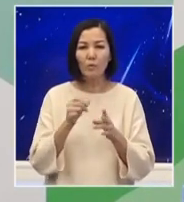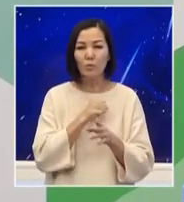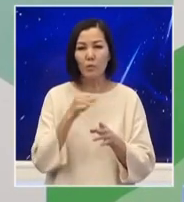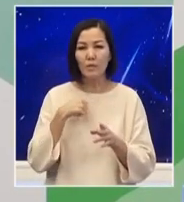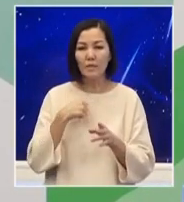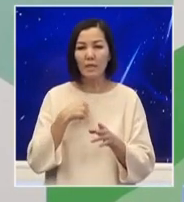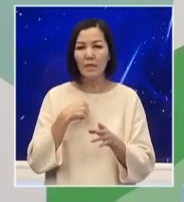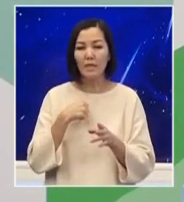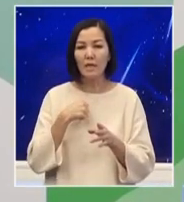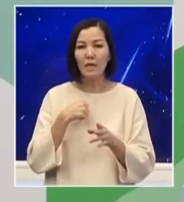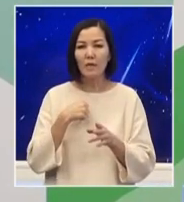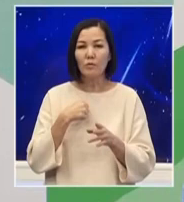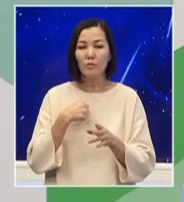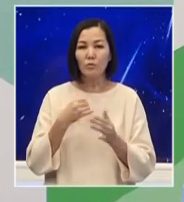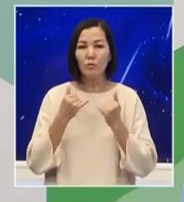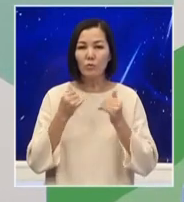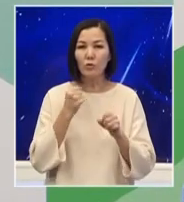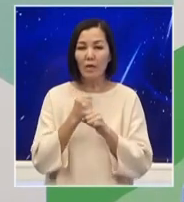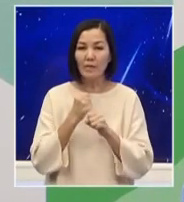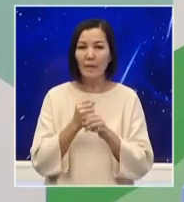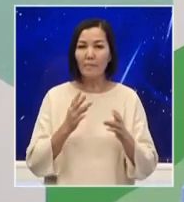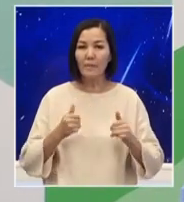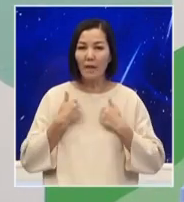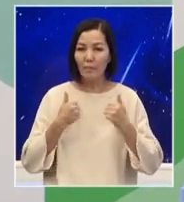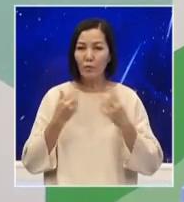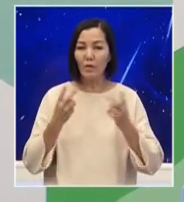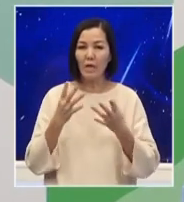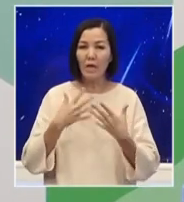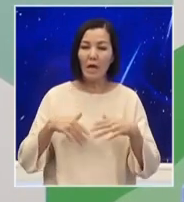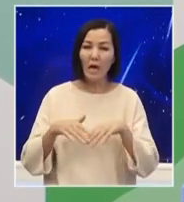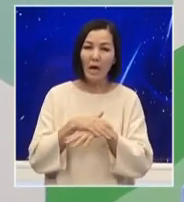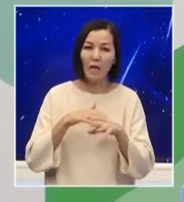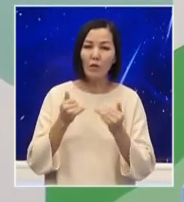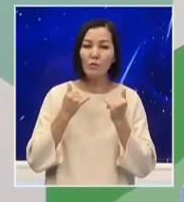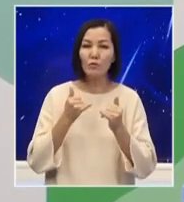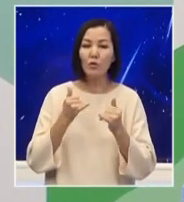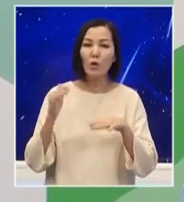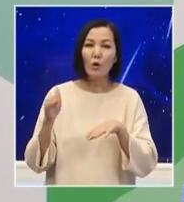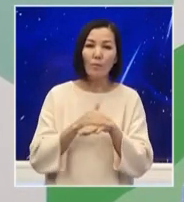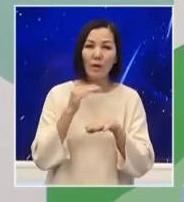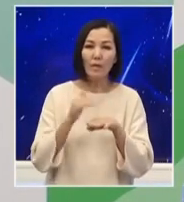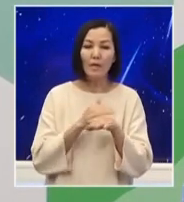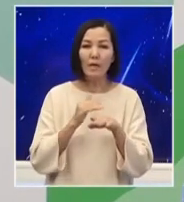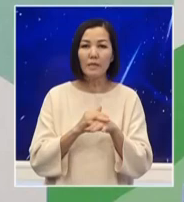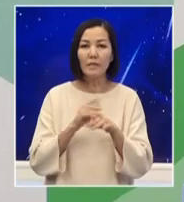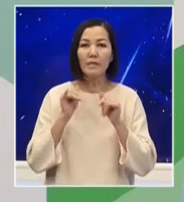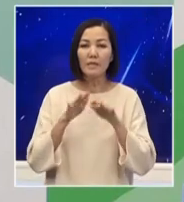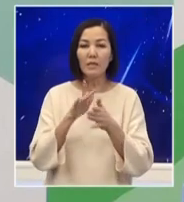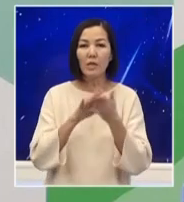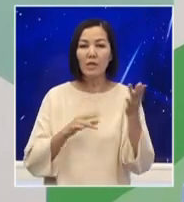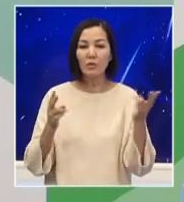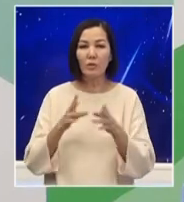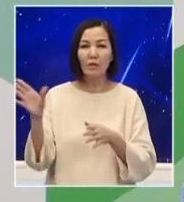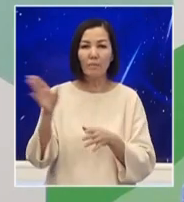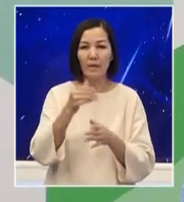өздеріңнің ар-ұяттарың үшін жасаңдар деймін. Ары қарайда халық үшін мұқтаж жандарға қолдау көрсетіп, істеріңізді жалғастыра беріңіздер.